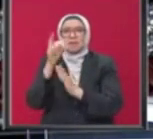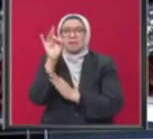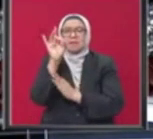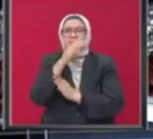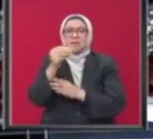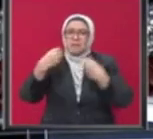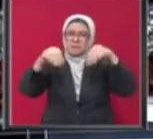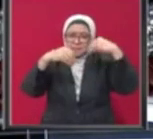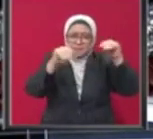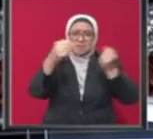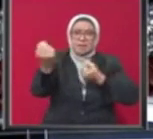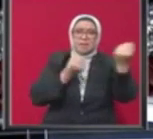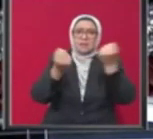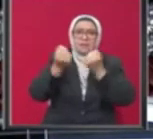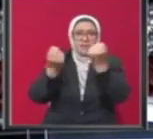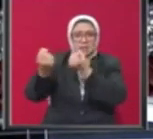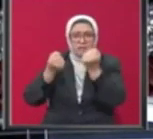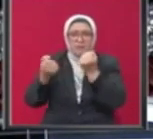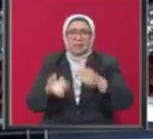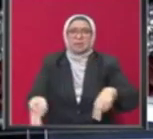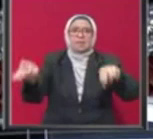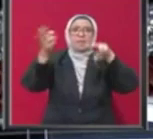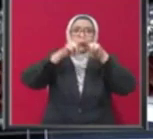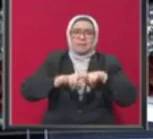meningkat kepada 800 kepada